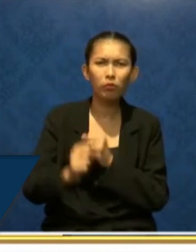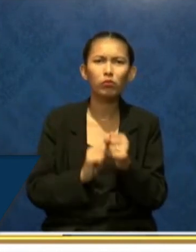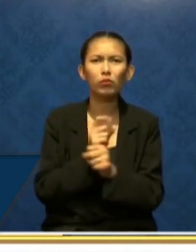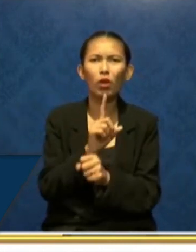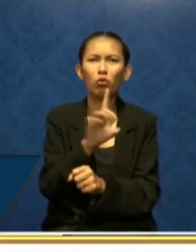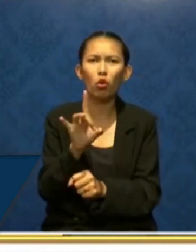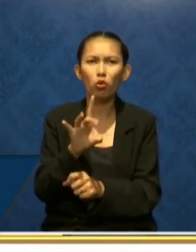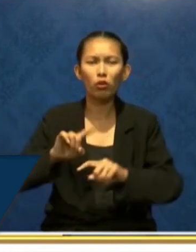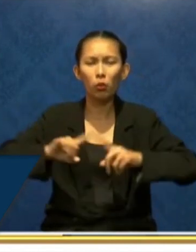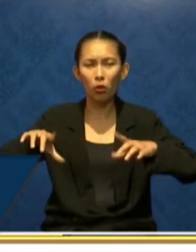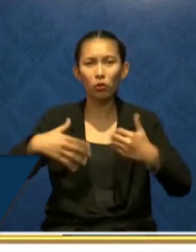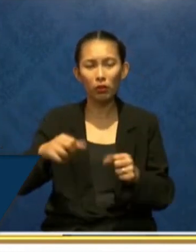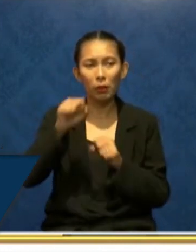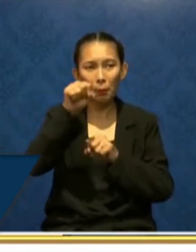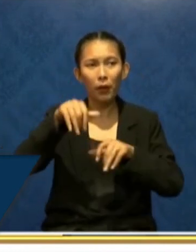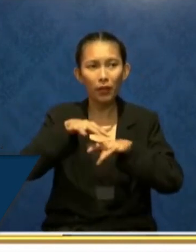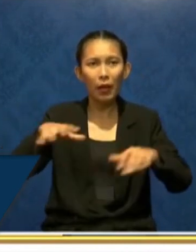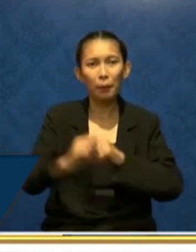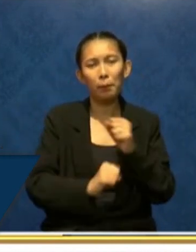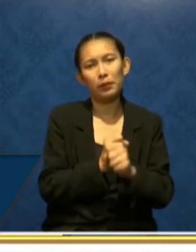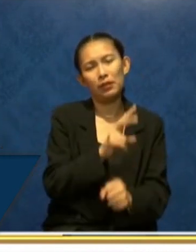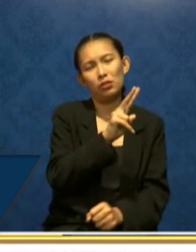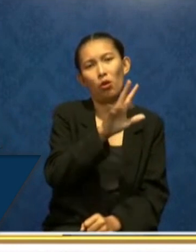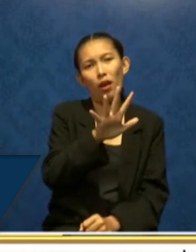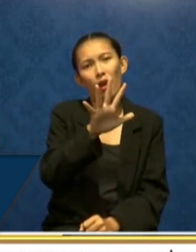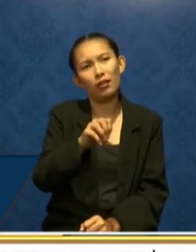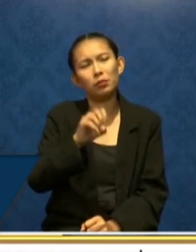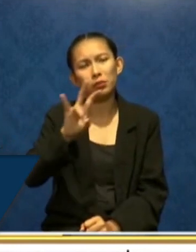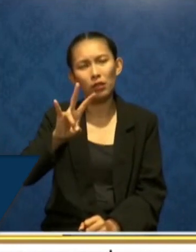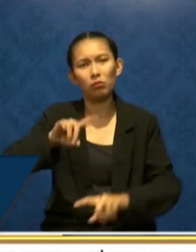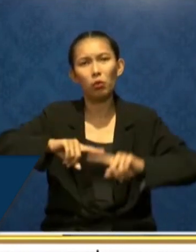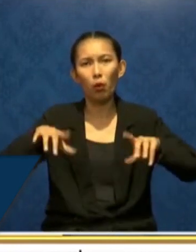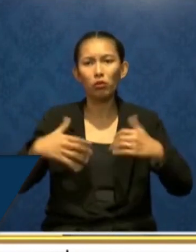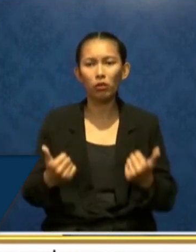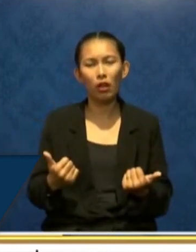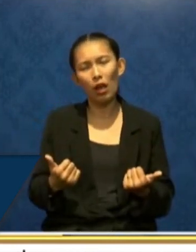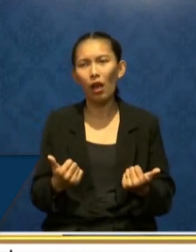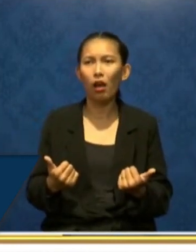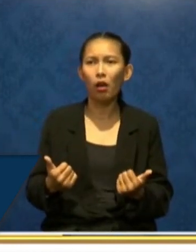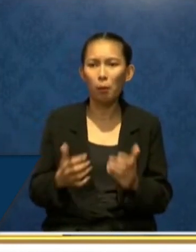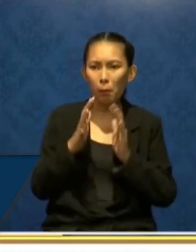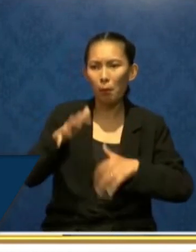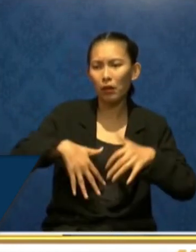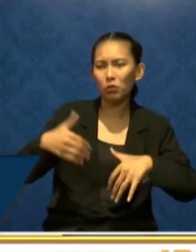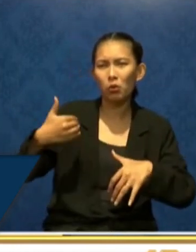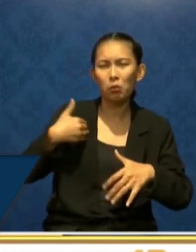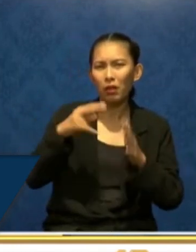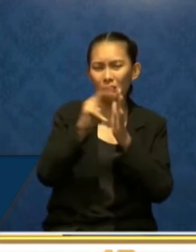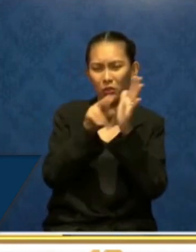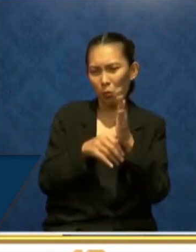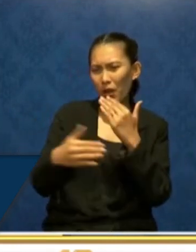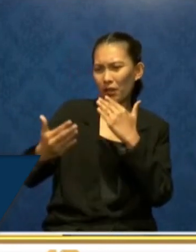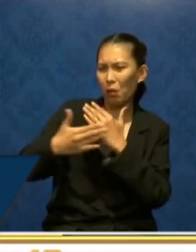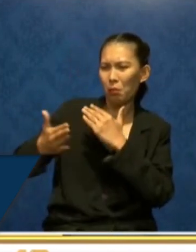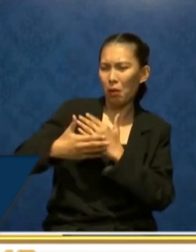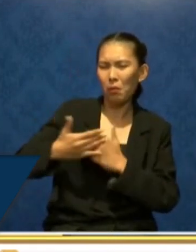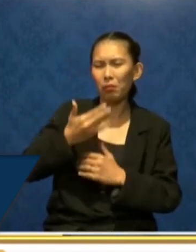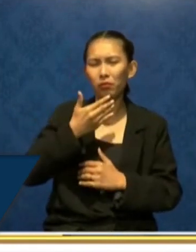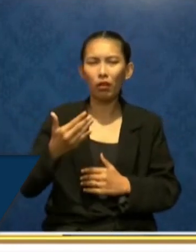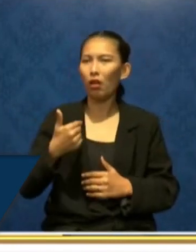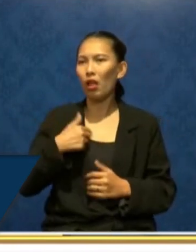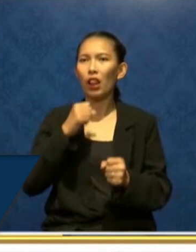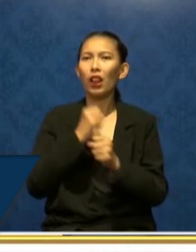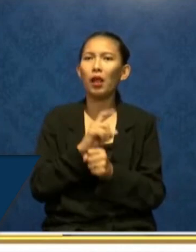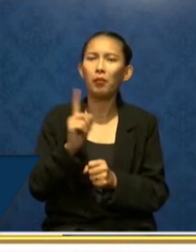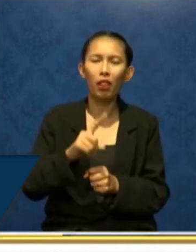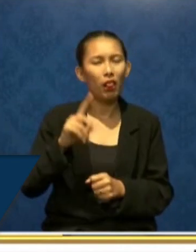ขณะที่ เพรึ่มาประกาศเมปี 2557 นี่เองและประชาชนเองมูกคณคว เชึงนยยุบต LOYBIทำอะไรไปก็